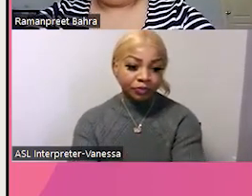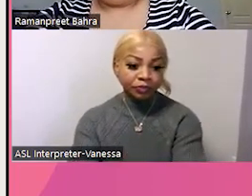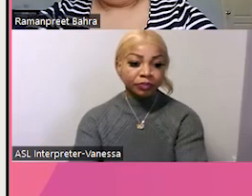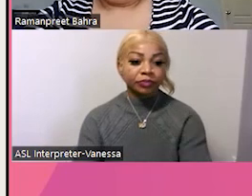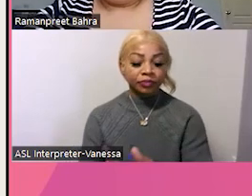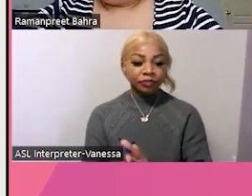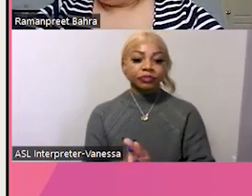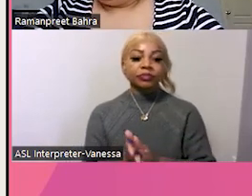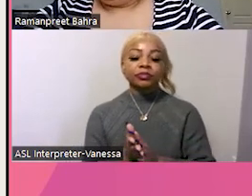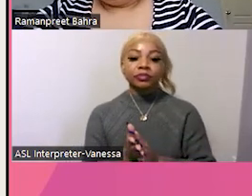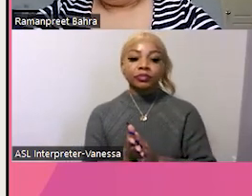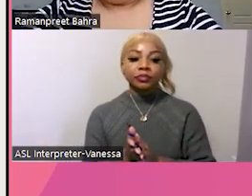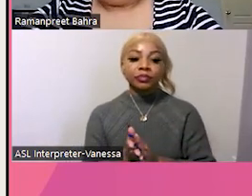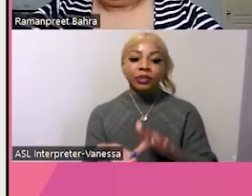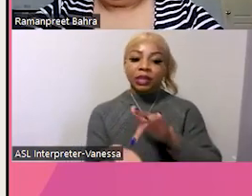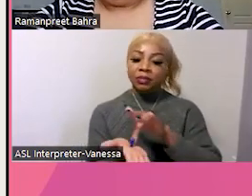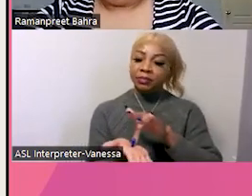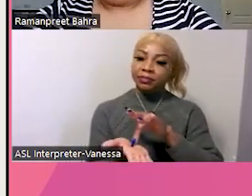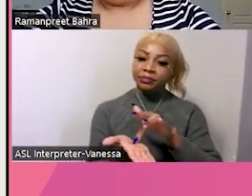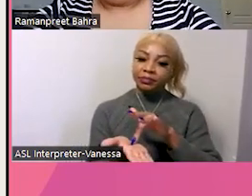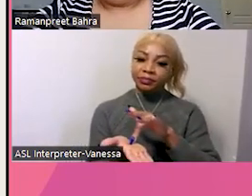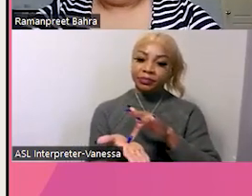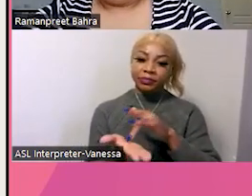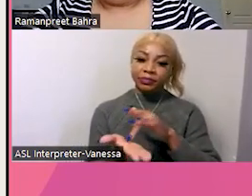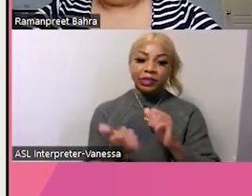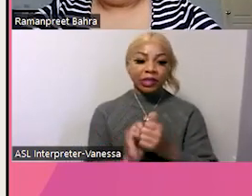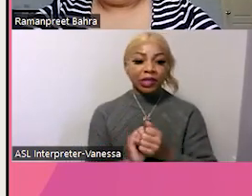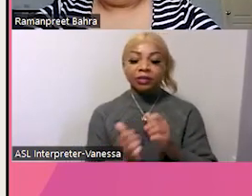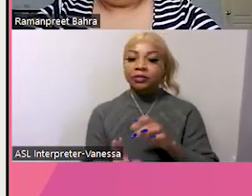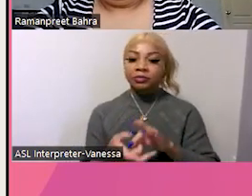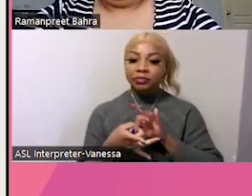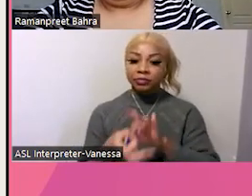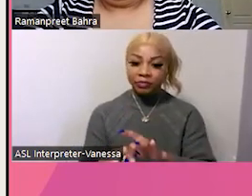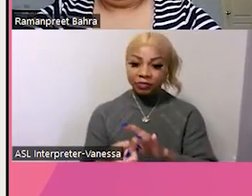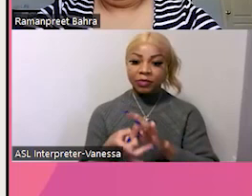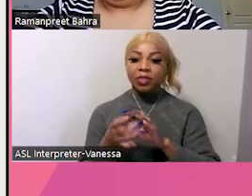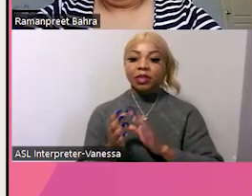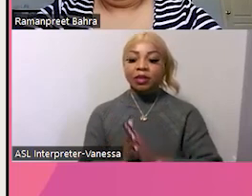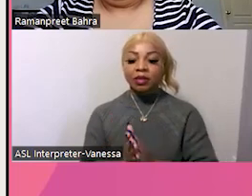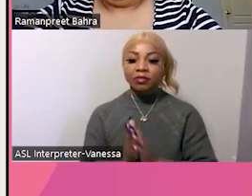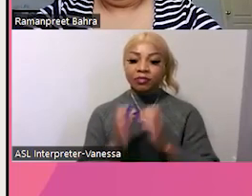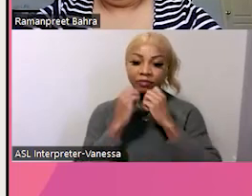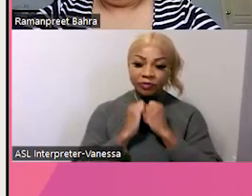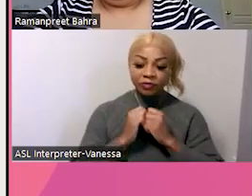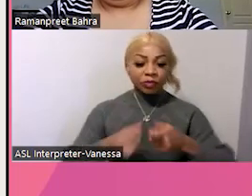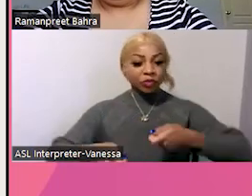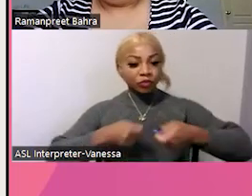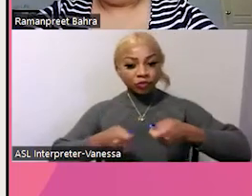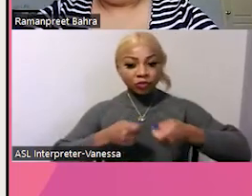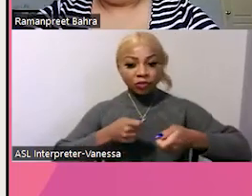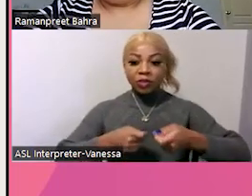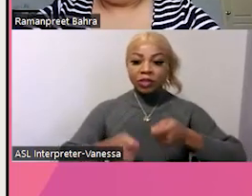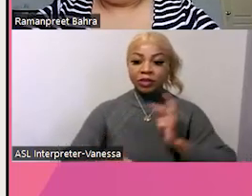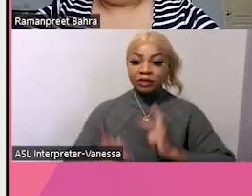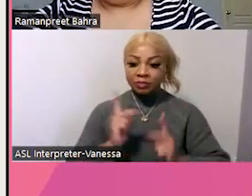Medicine, which refers to Alors, how medicine il y a aussi Murray qui parle de la médecine disciplinaire, où